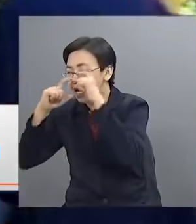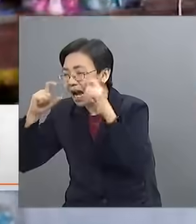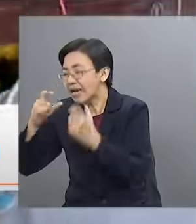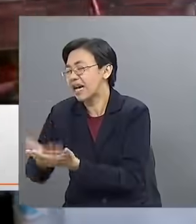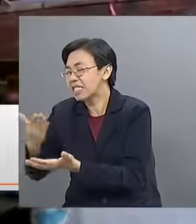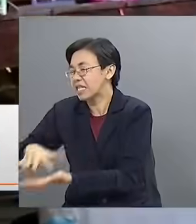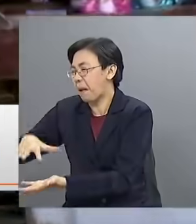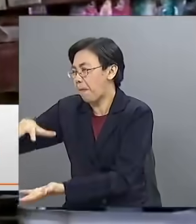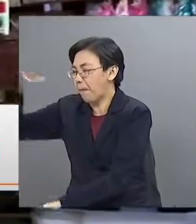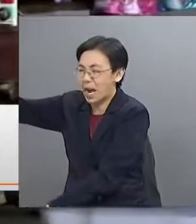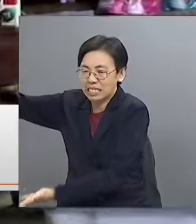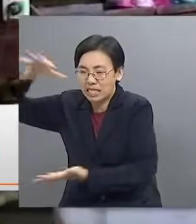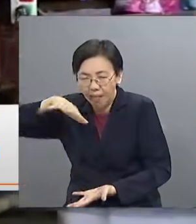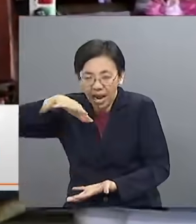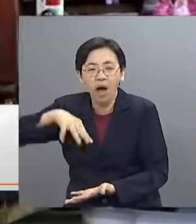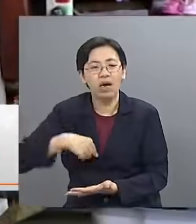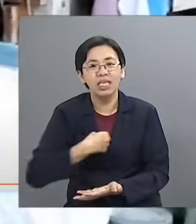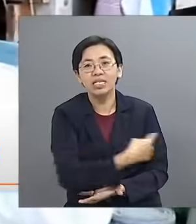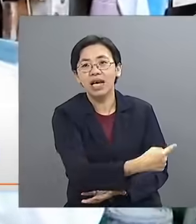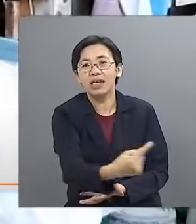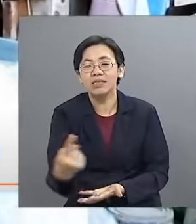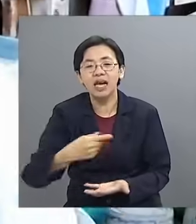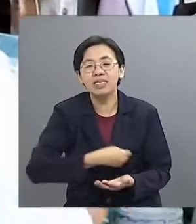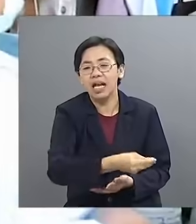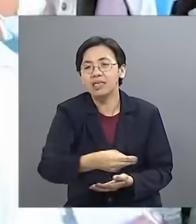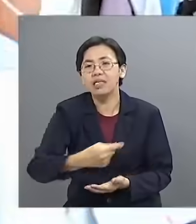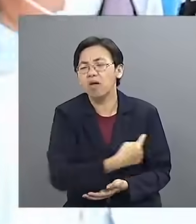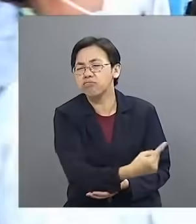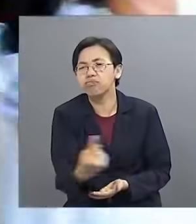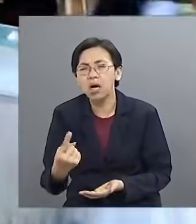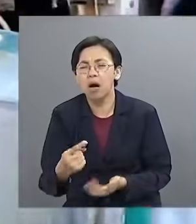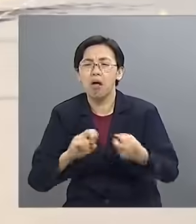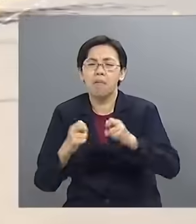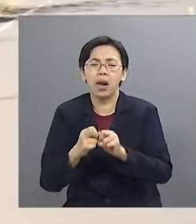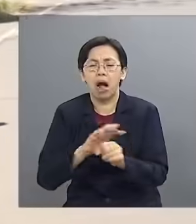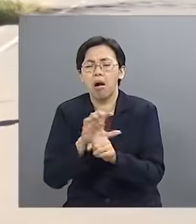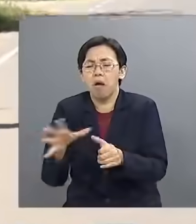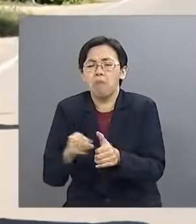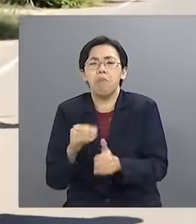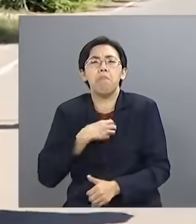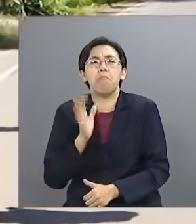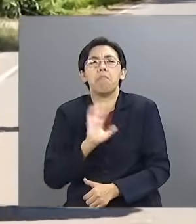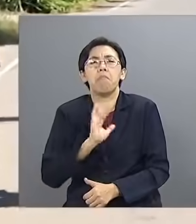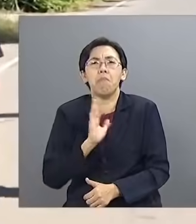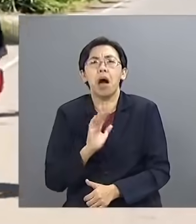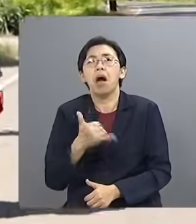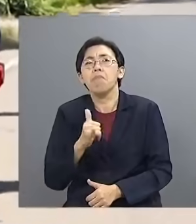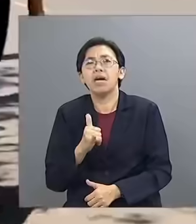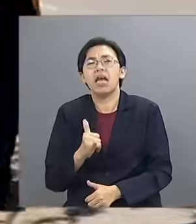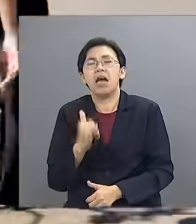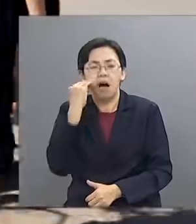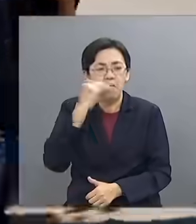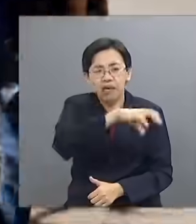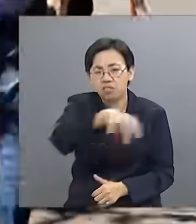ค่ะนี่นะคะคือไม่อยากจะให้สถานการณ์เลวร้ายไปกว่านี้คือเข้าใจว่าบางบ้านอาจจะเข้าไม่ถึงอาจจะไม่ได้ไป